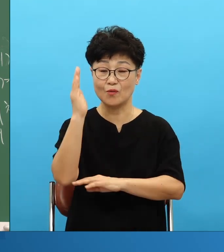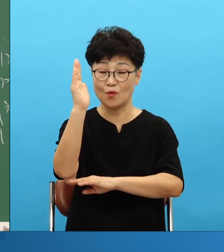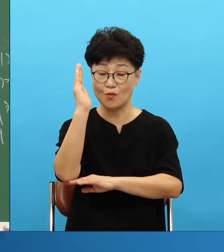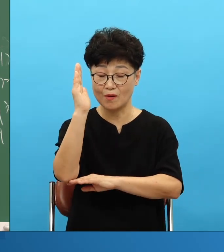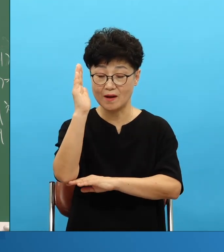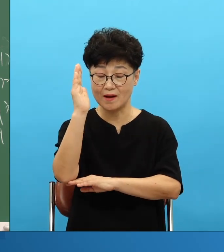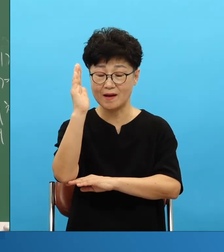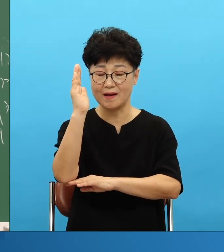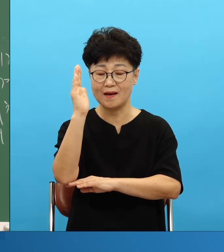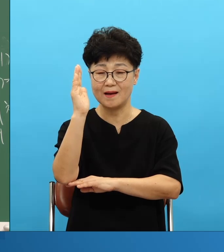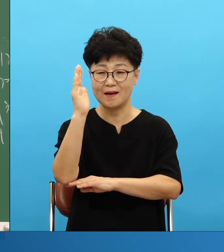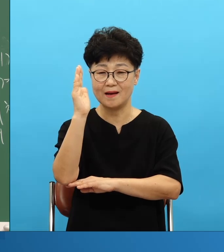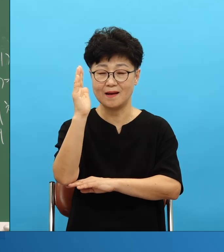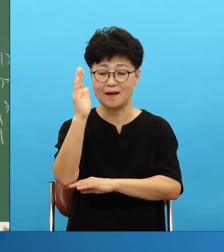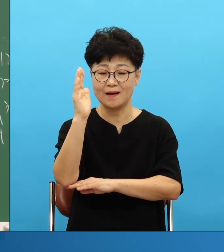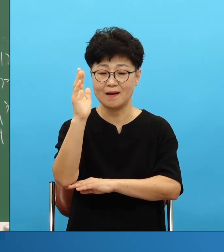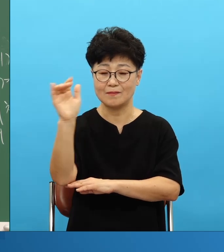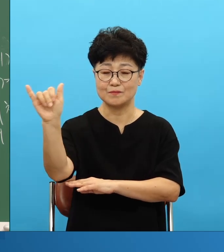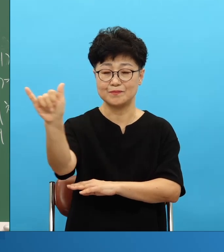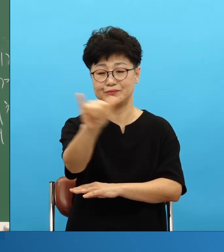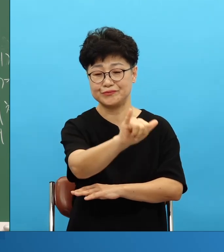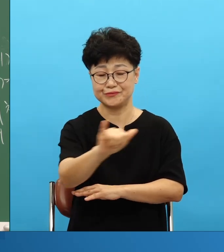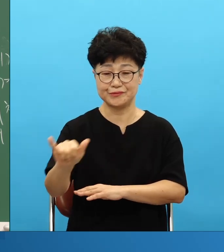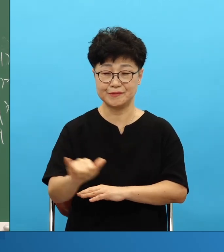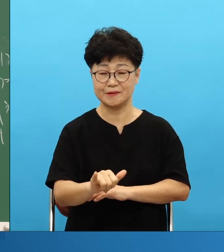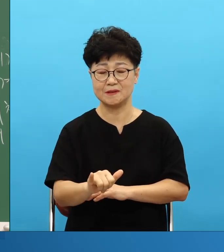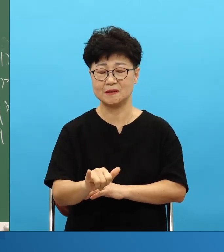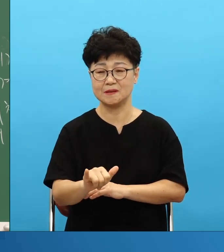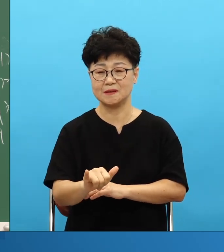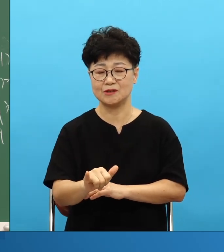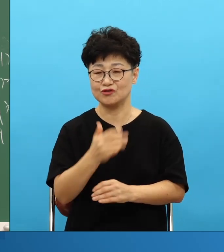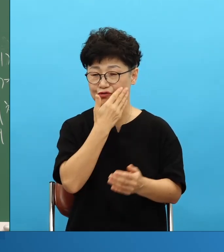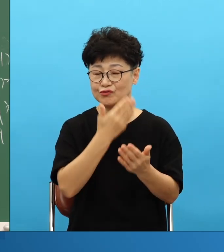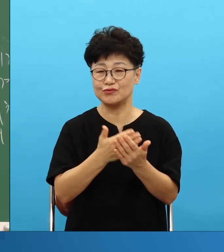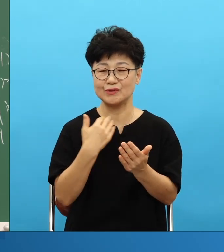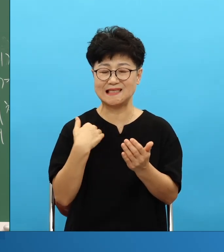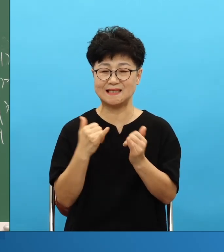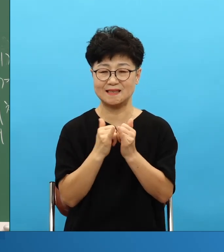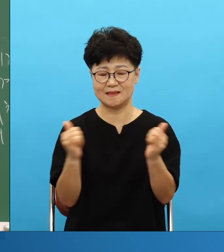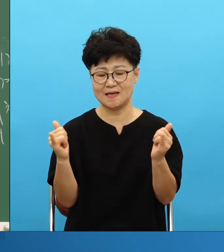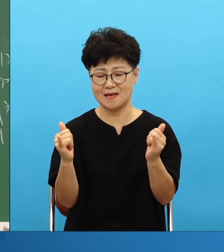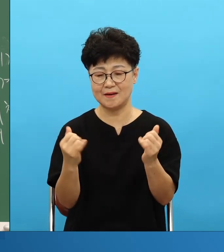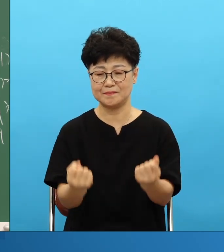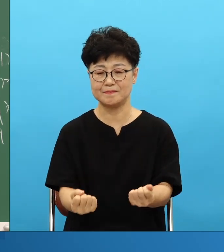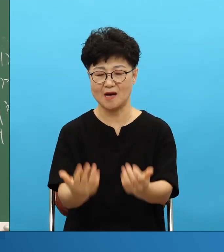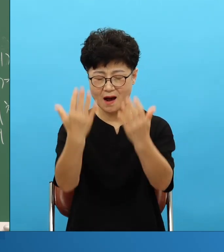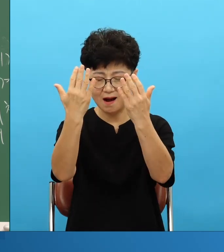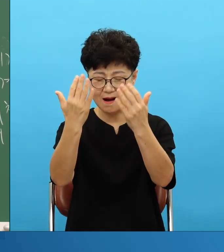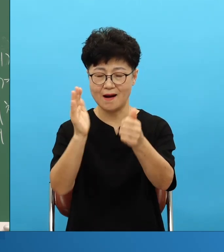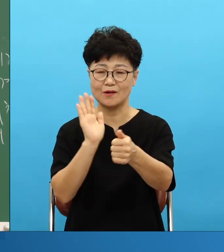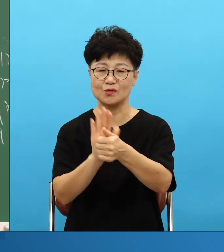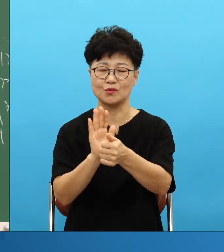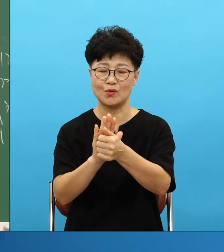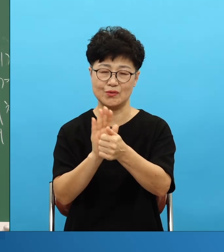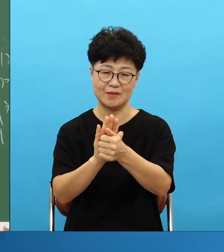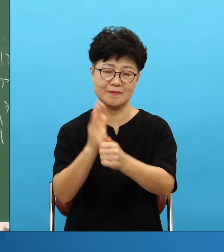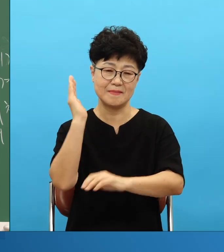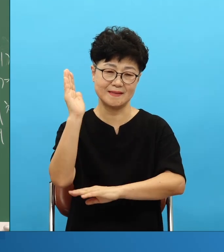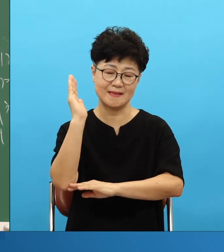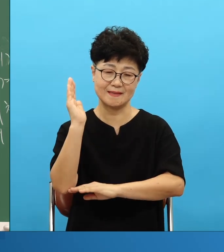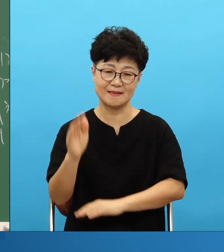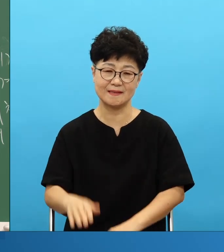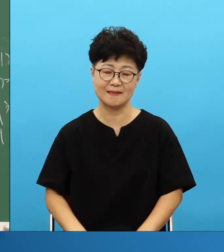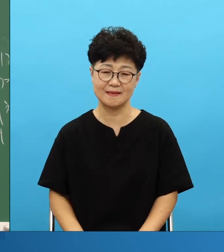중심으로 일어나는 메시지입니다. Our district message, this is a message that we give in each region for the sake of raising our church 예, officers. 정말 문제가